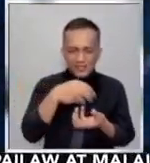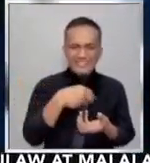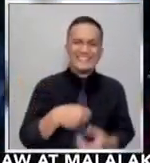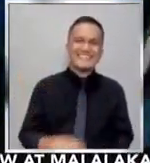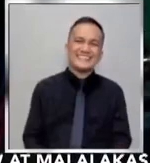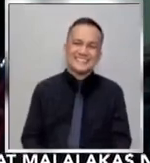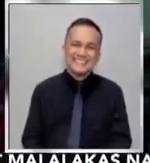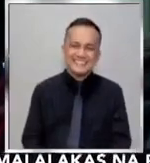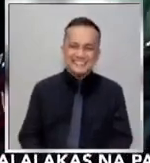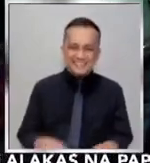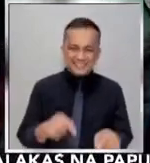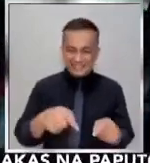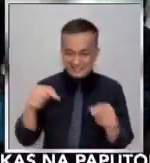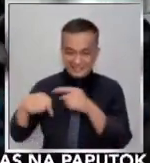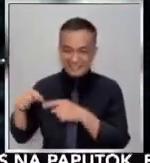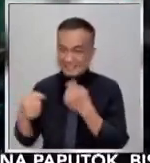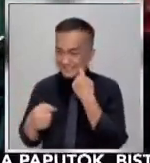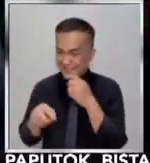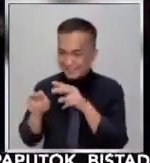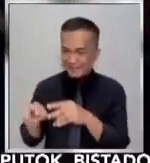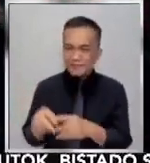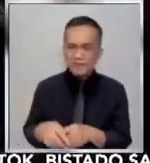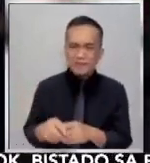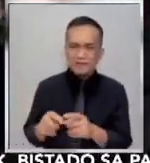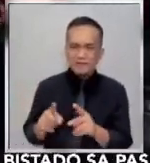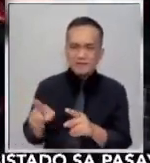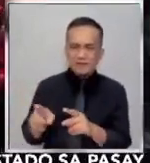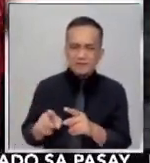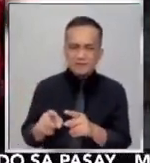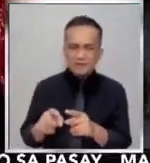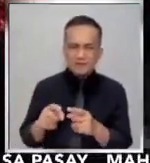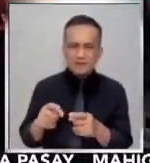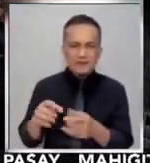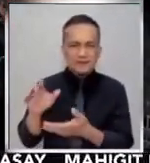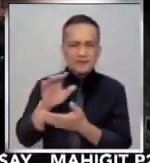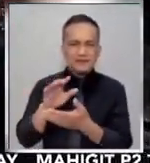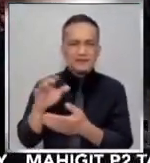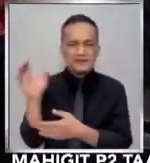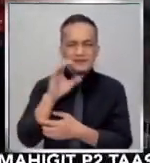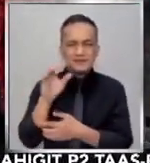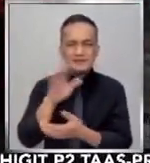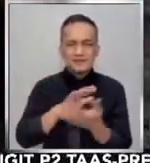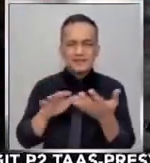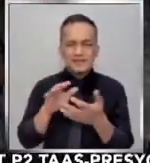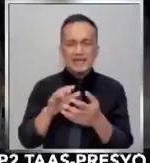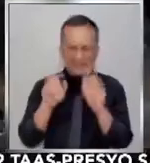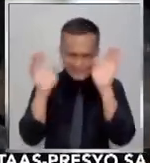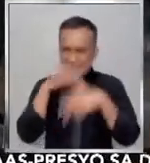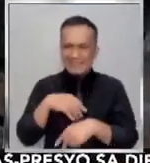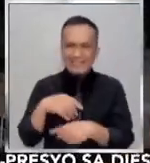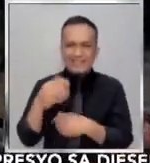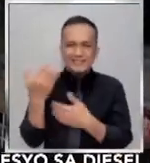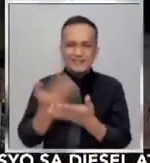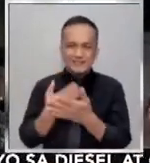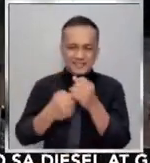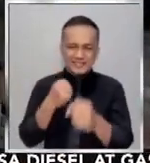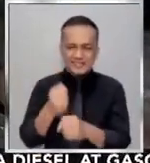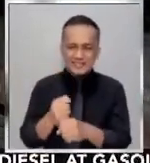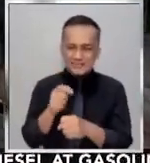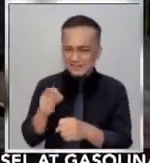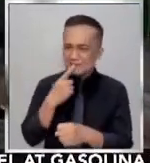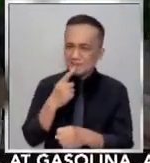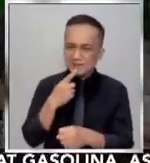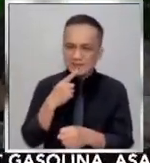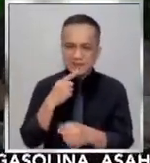natin kanina. Hindi ko alam yung ano pala dito, yung Christmas party, parang ay New Year's Eve, para din palang Halloween. O bumati ka naman, Happy New Year. Happy New